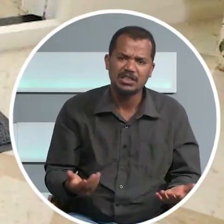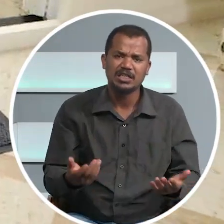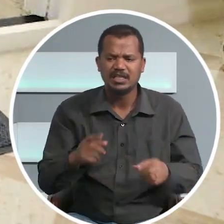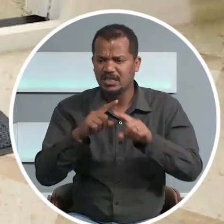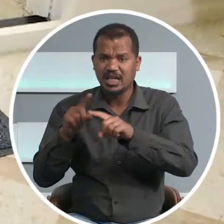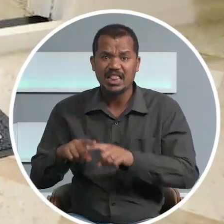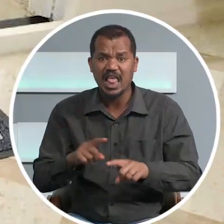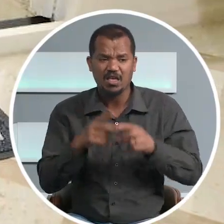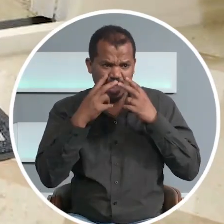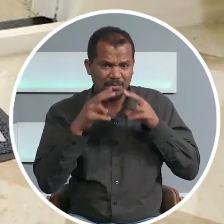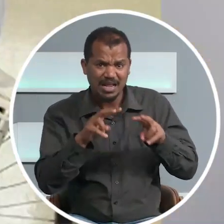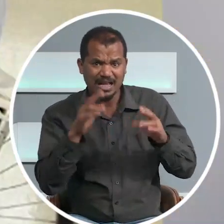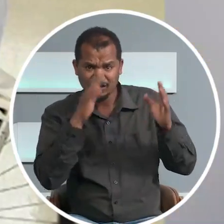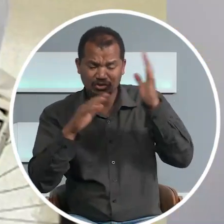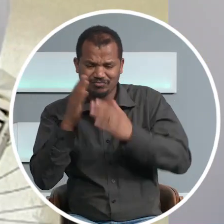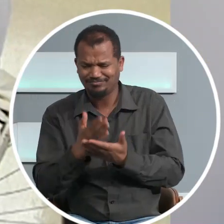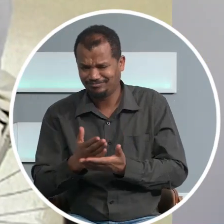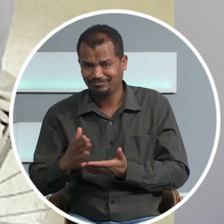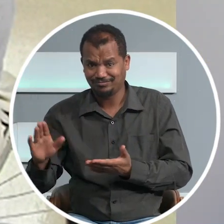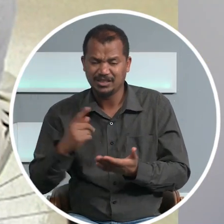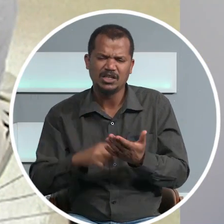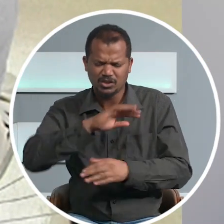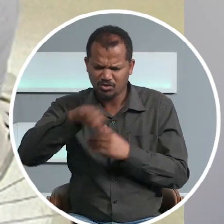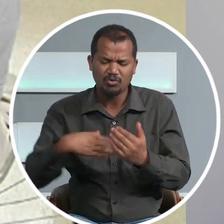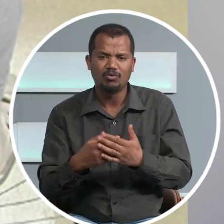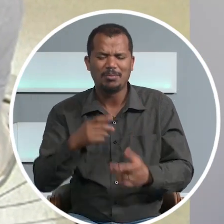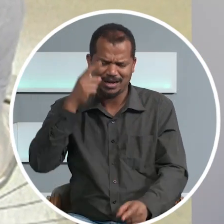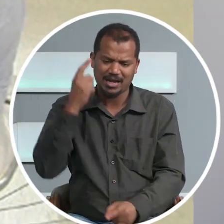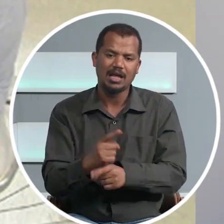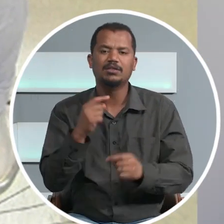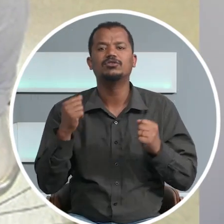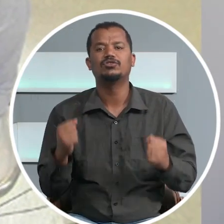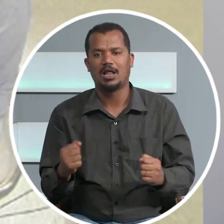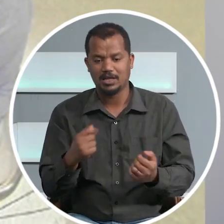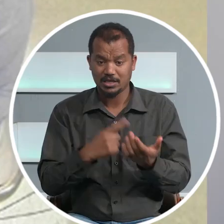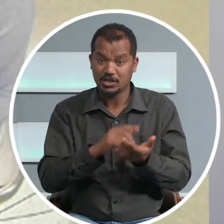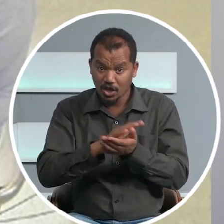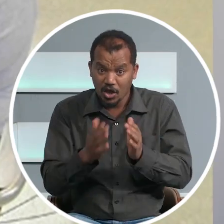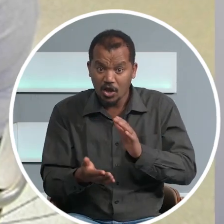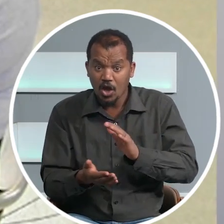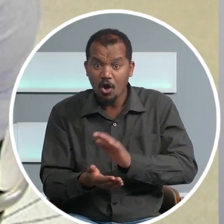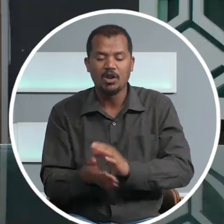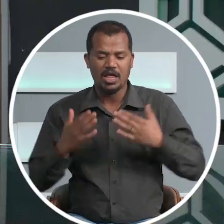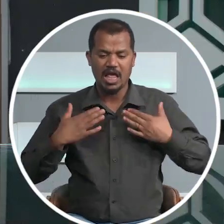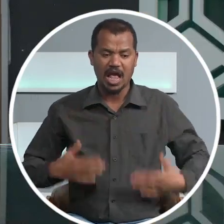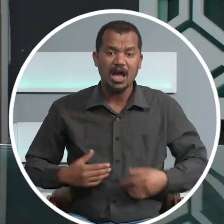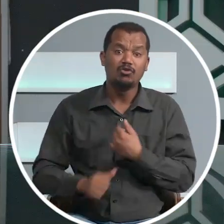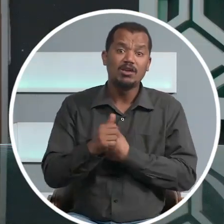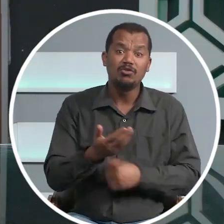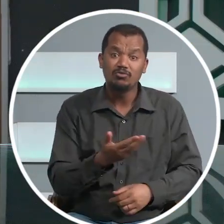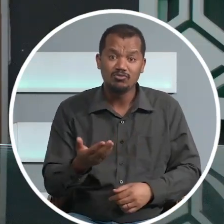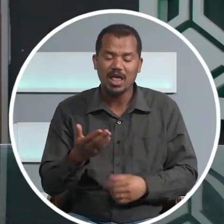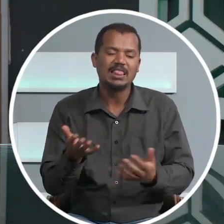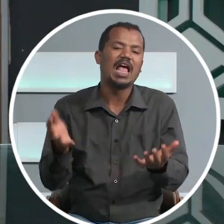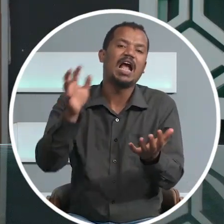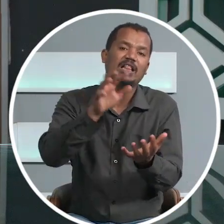ተደራሽነትን የተለያዩ የአመለካከት ችግሮች ከተቀረፉ እነዚህን ሁሉ ማረጋገጥ እንችላለን። ይህ ከሆነ ደግሞ የአካል ጉዳት